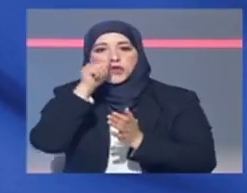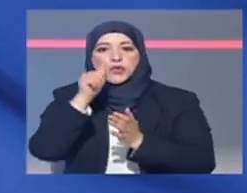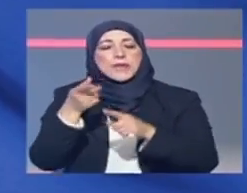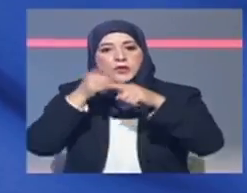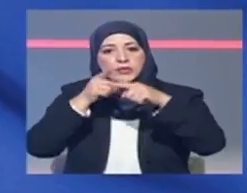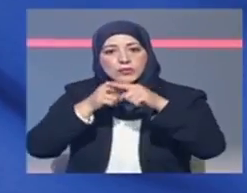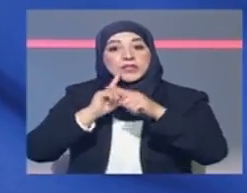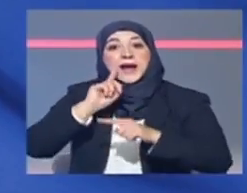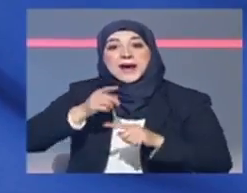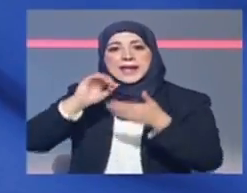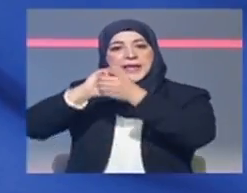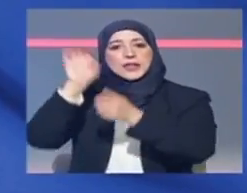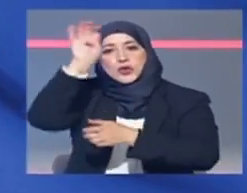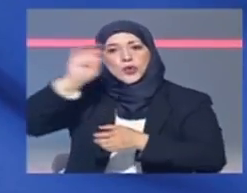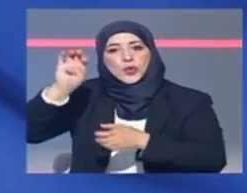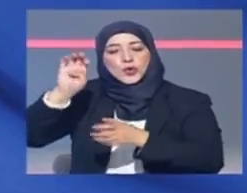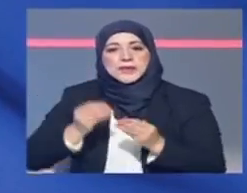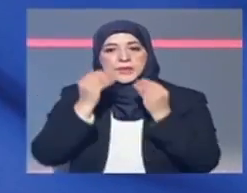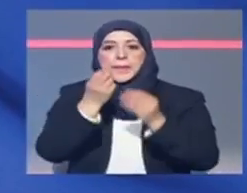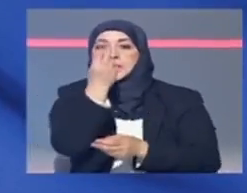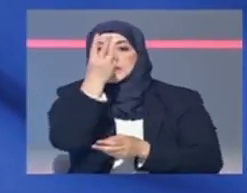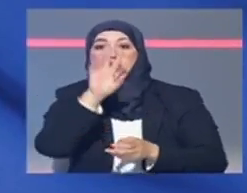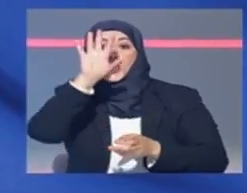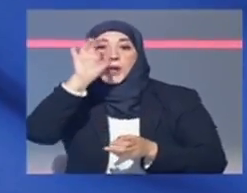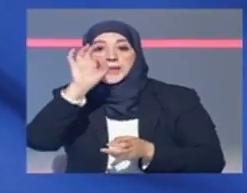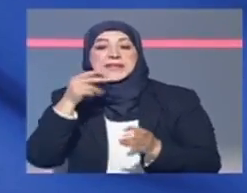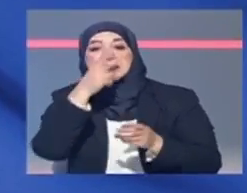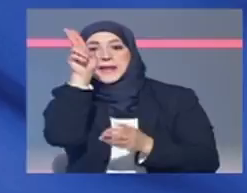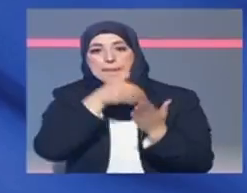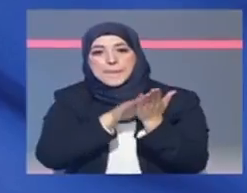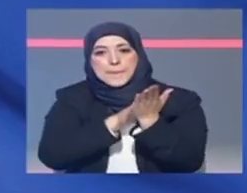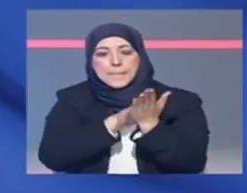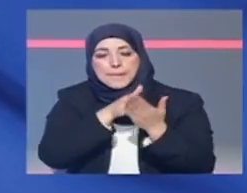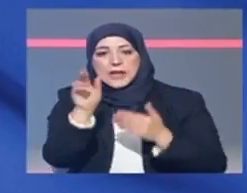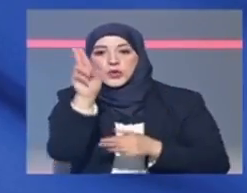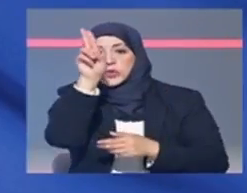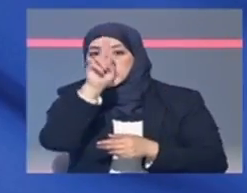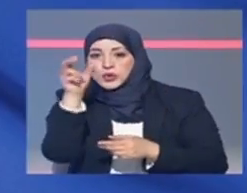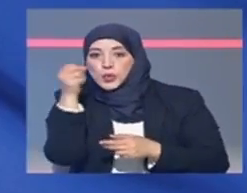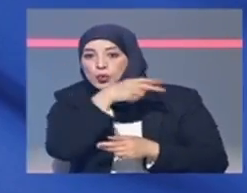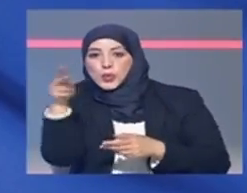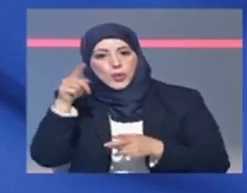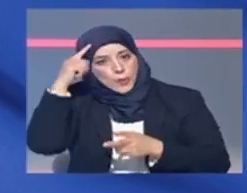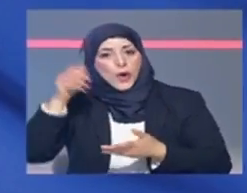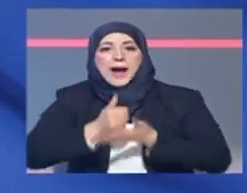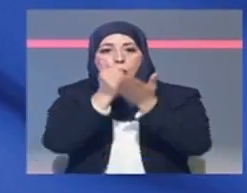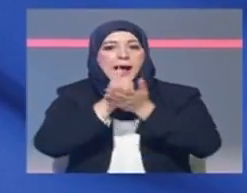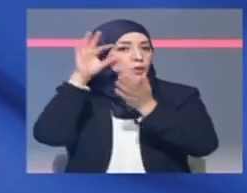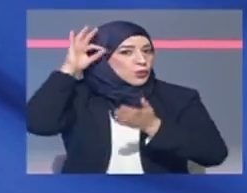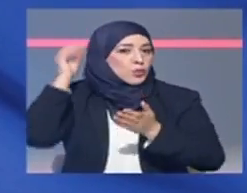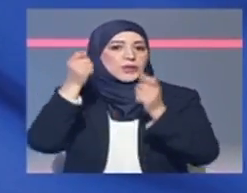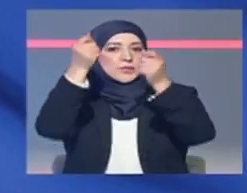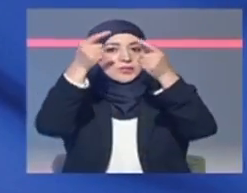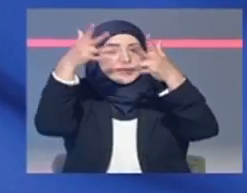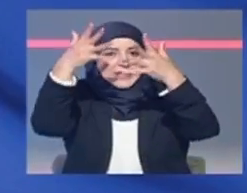الاتحاد الأوروبي صرف مبلغ 250 مليون يورو وبشكل سريع لفائدة تونس في شكل هبات لدعم ميزانية